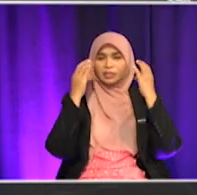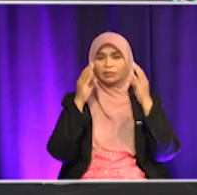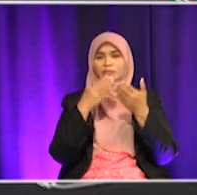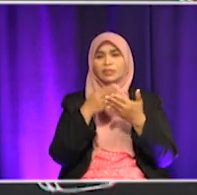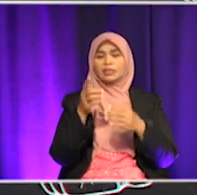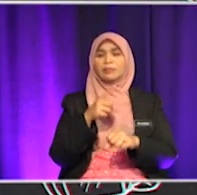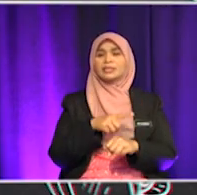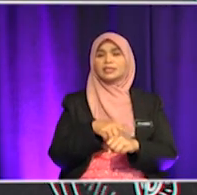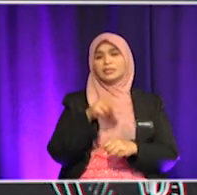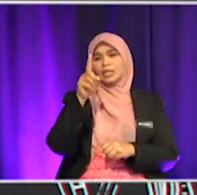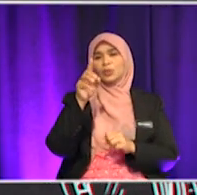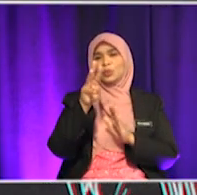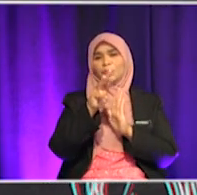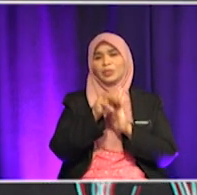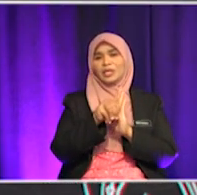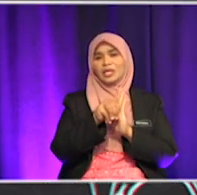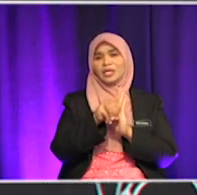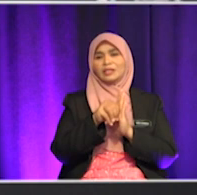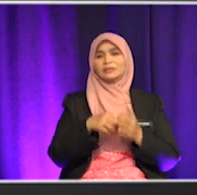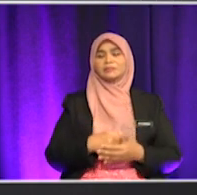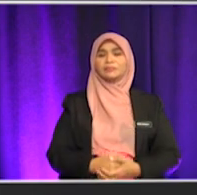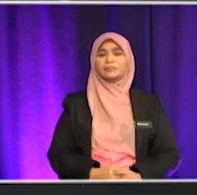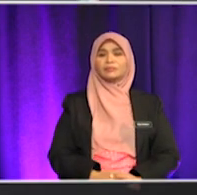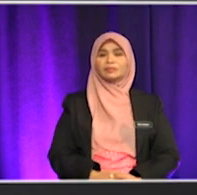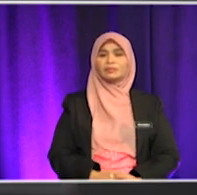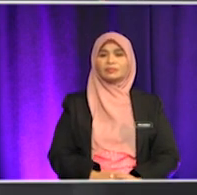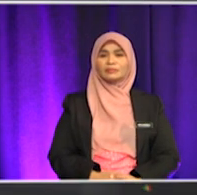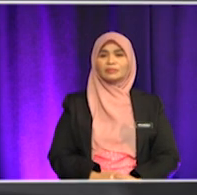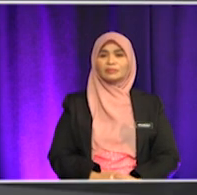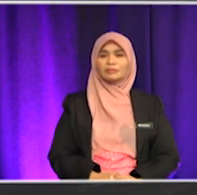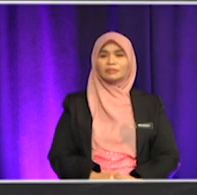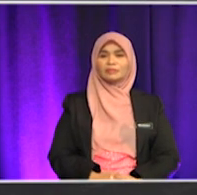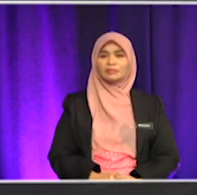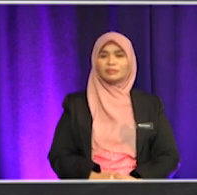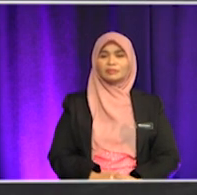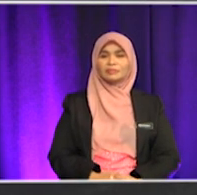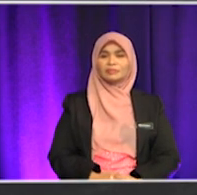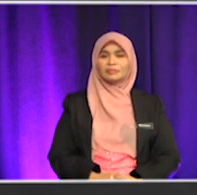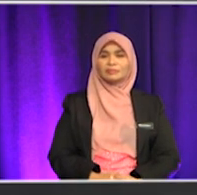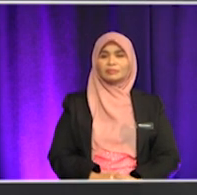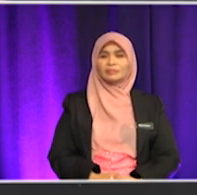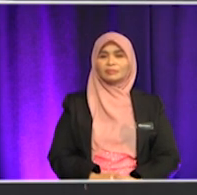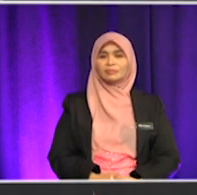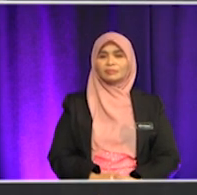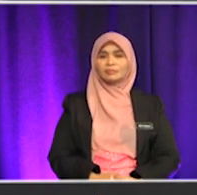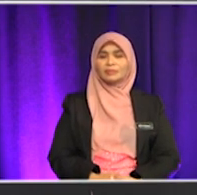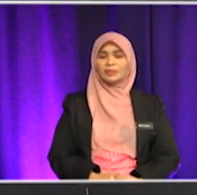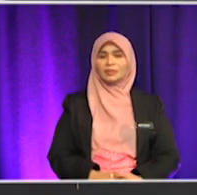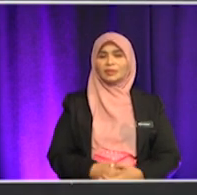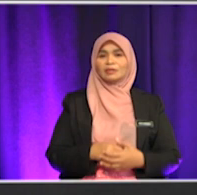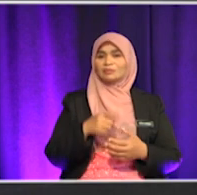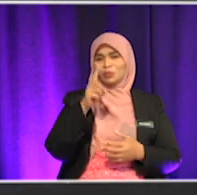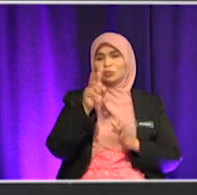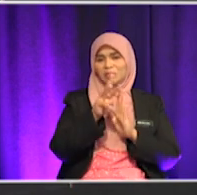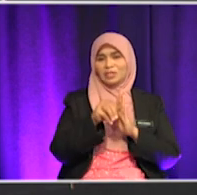kurang 1 minit. Cukup tak untuk semua? Cukup cikgu. Cukup kan 1 minit. Entah-entah. 20 saat dah siap dah. Ya, betul Ifan.